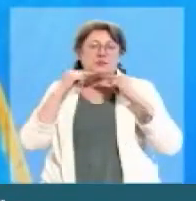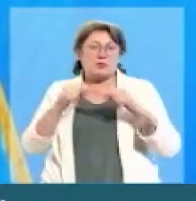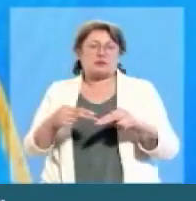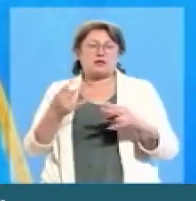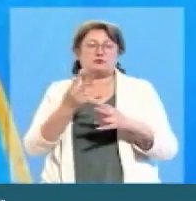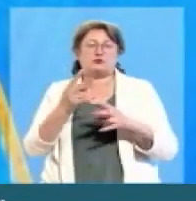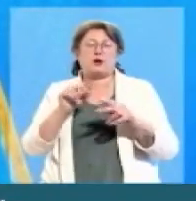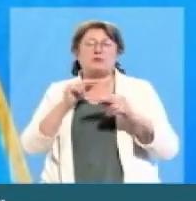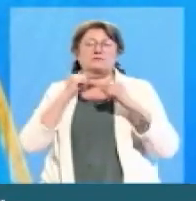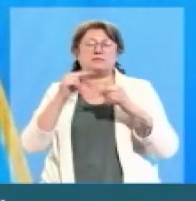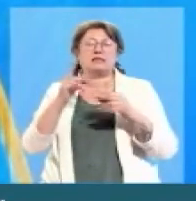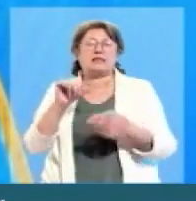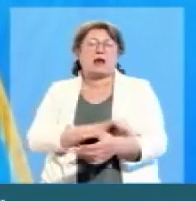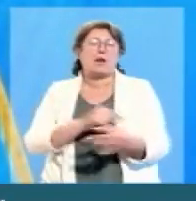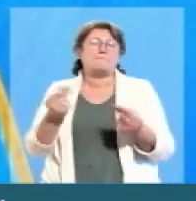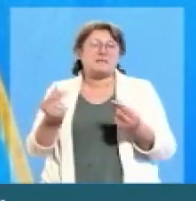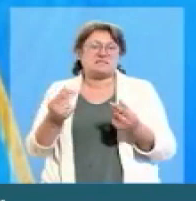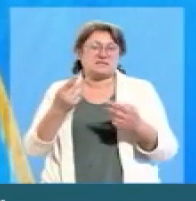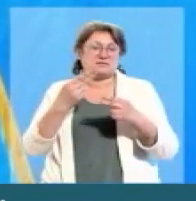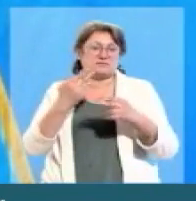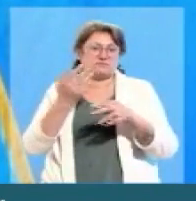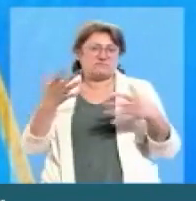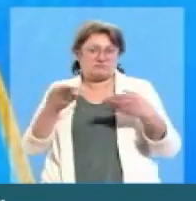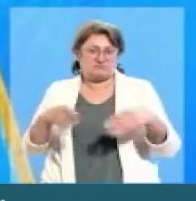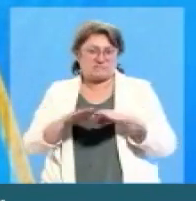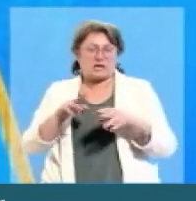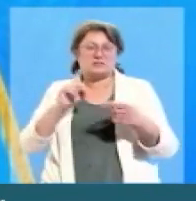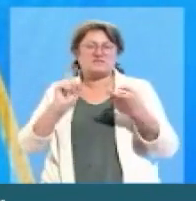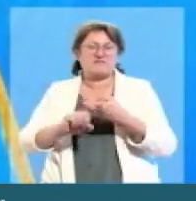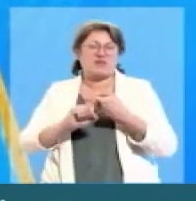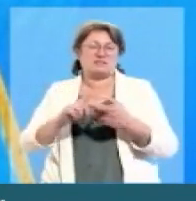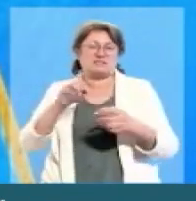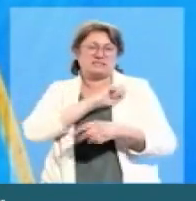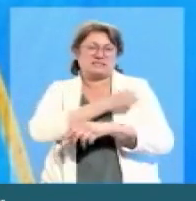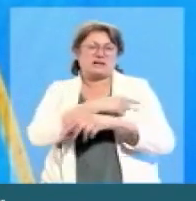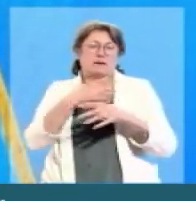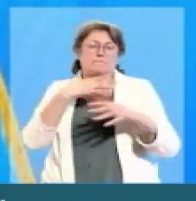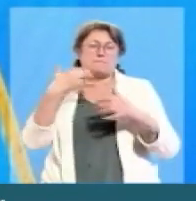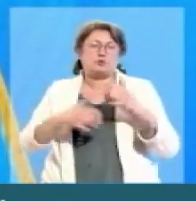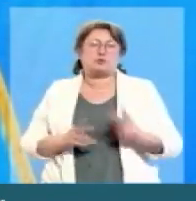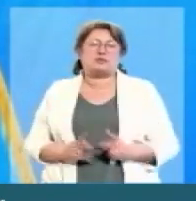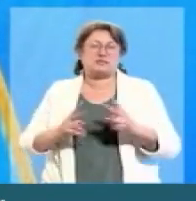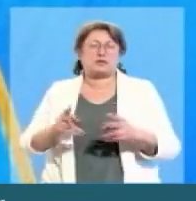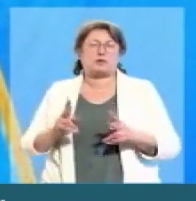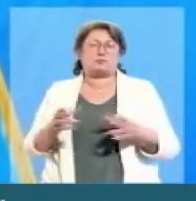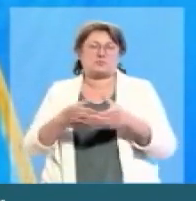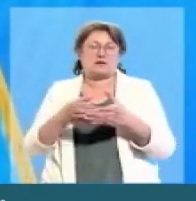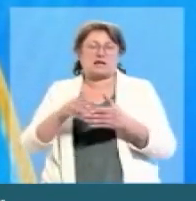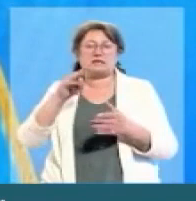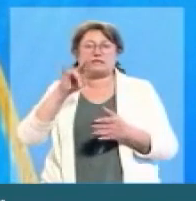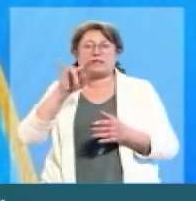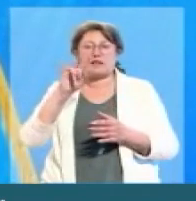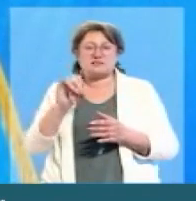следует уделить борьбе с наркобизнесом, который тесно переплетен с международными террористическими группировками,